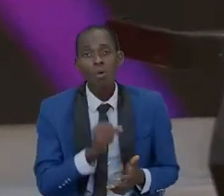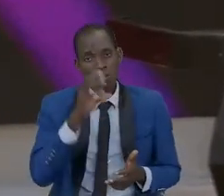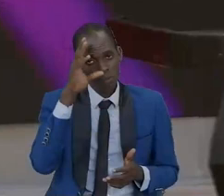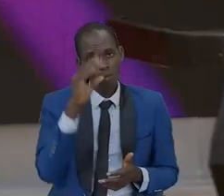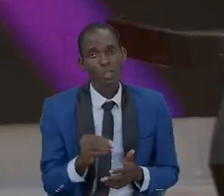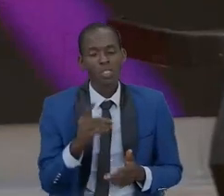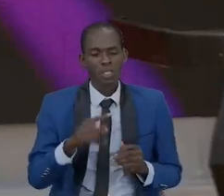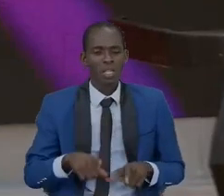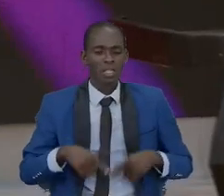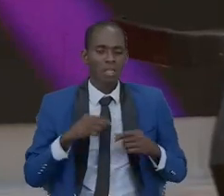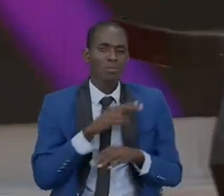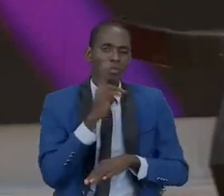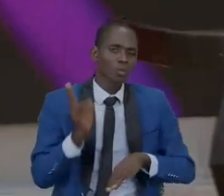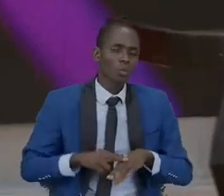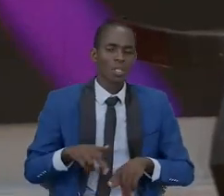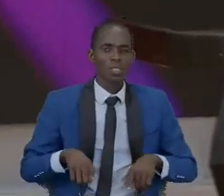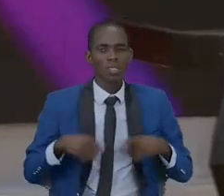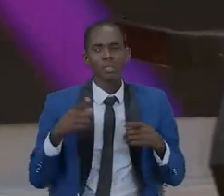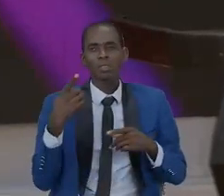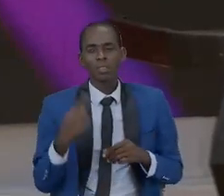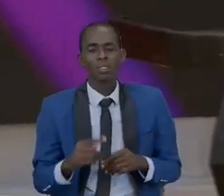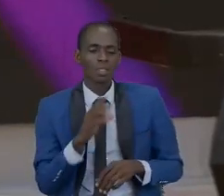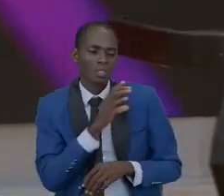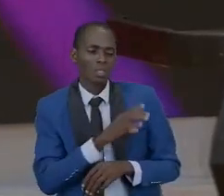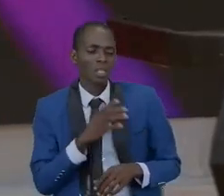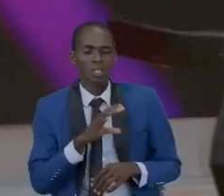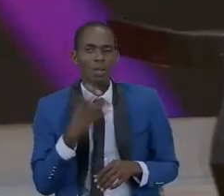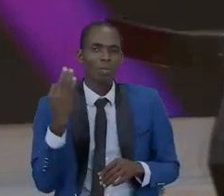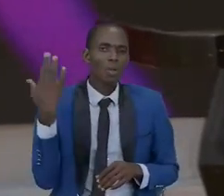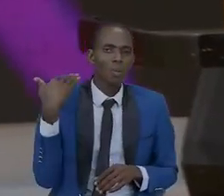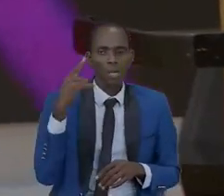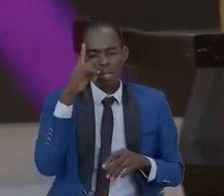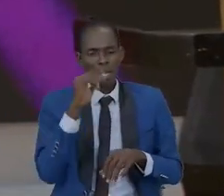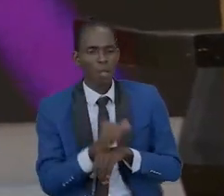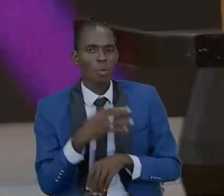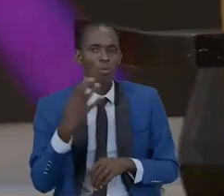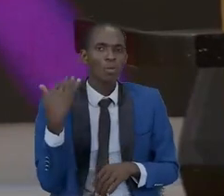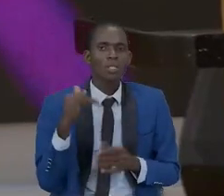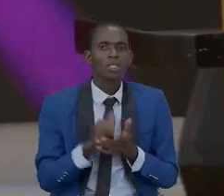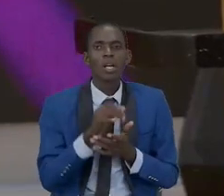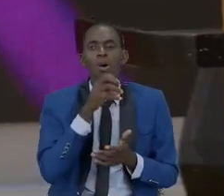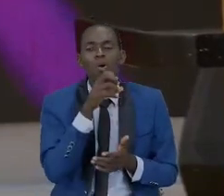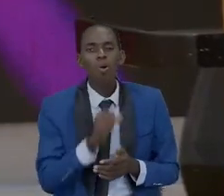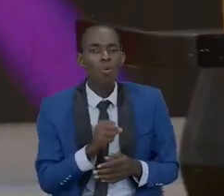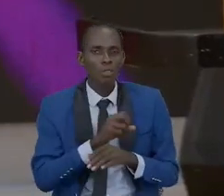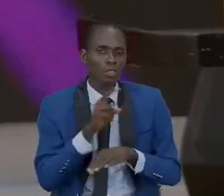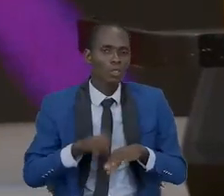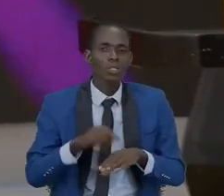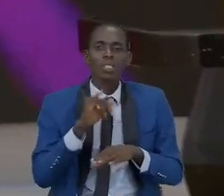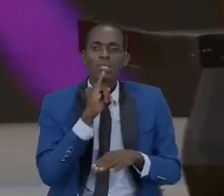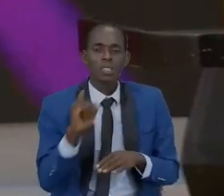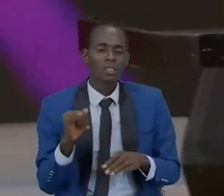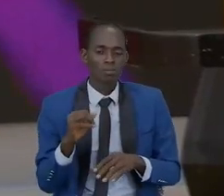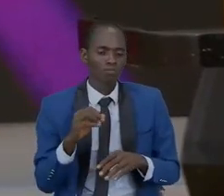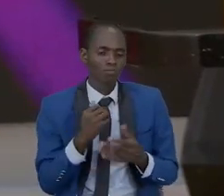la vie qu'on menait le caractère du passé l'habitude de passer cette nature vieille est crucifié